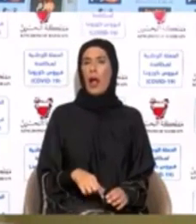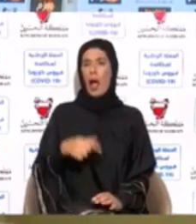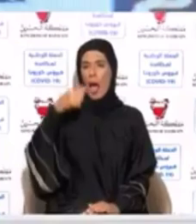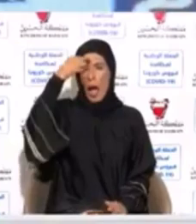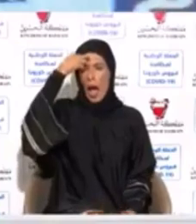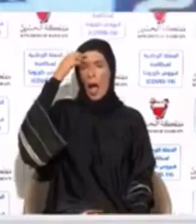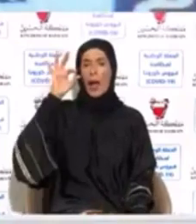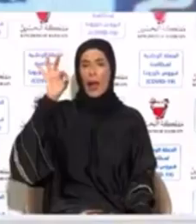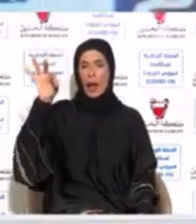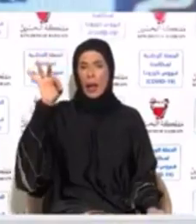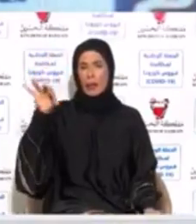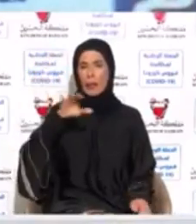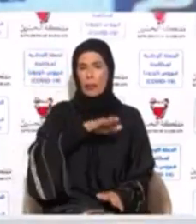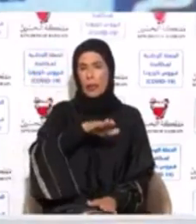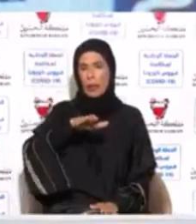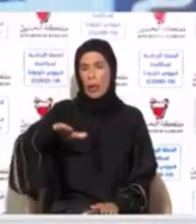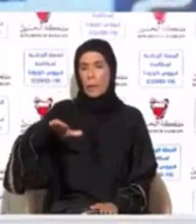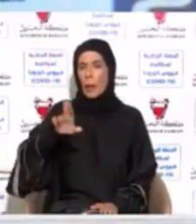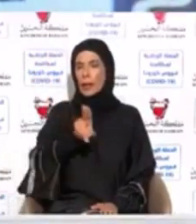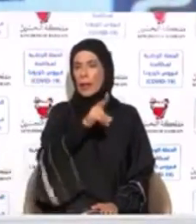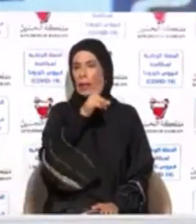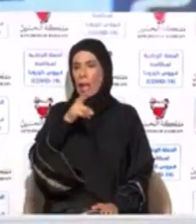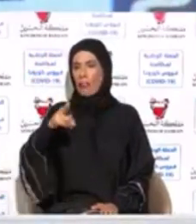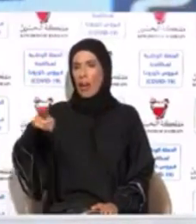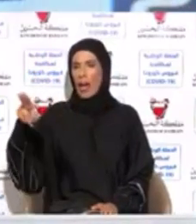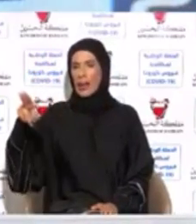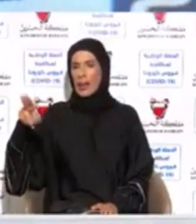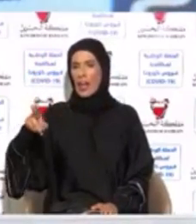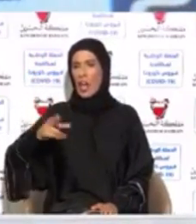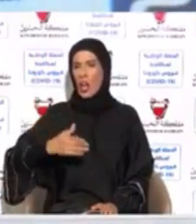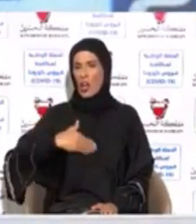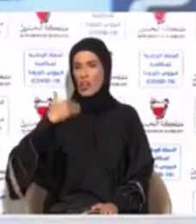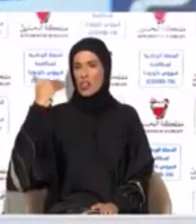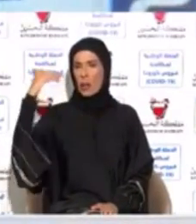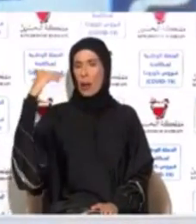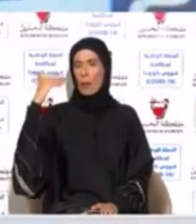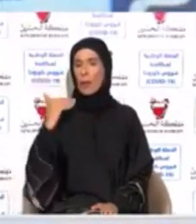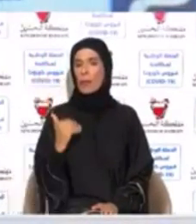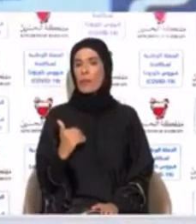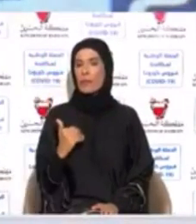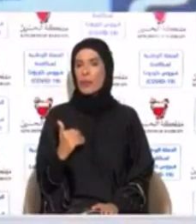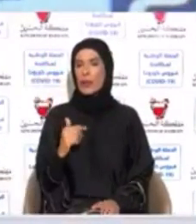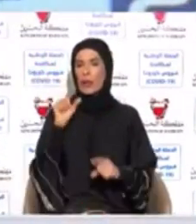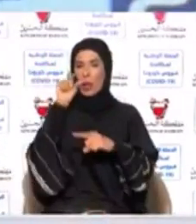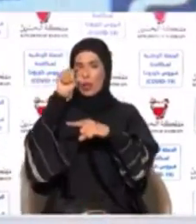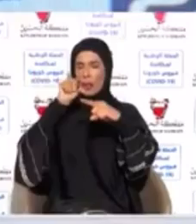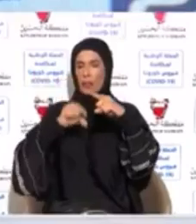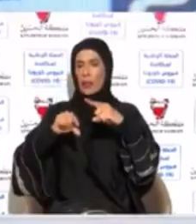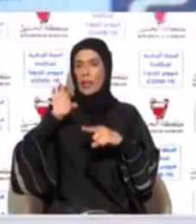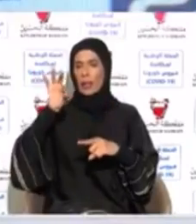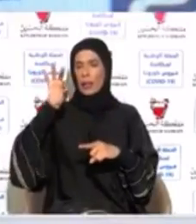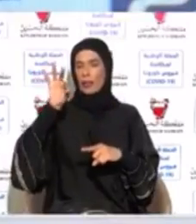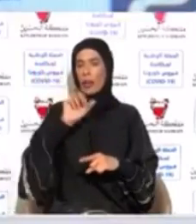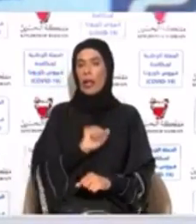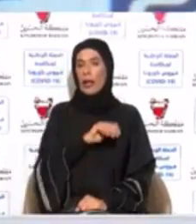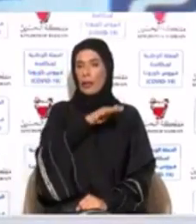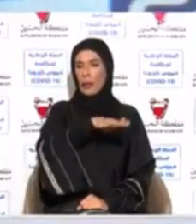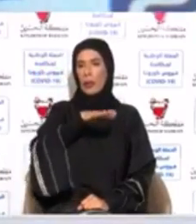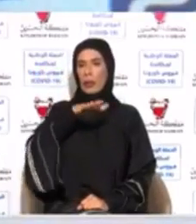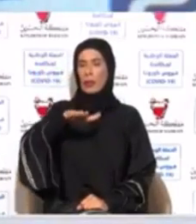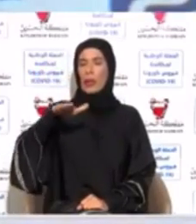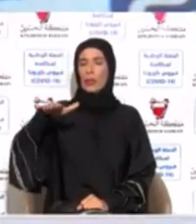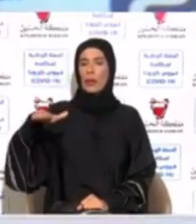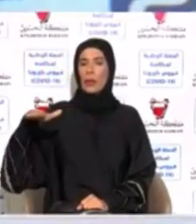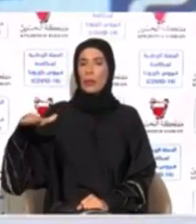اللي تكون موجودة في الأطفال وتختلف عن الكبار، طبعاً في النهاية هو المرض نفسه، هي نسبة هذه الأعراض تختلف، فأكثر الأطفال